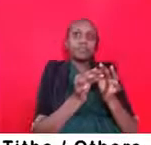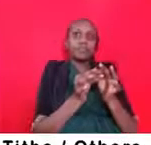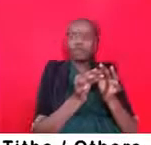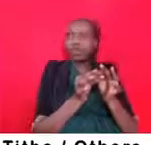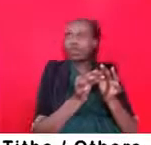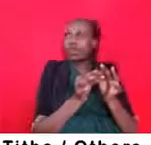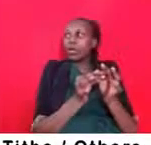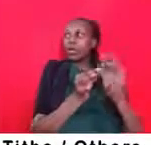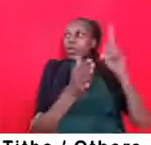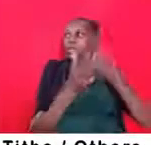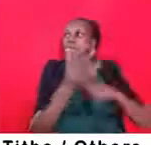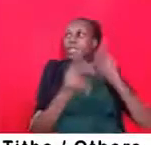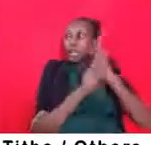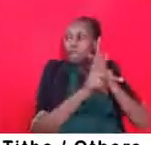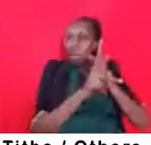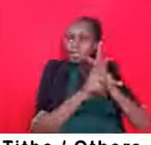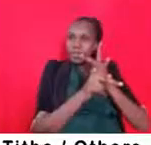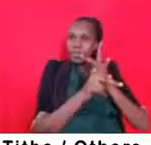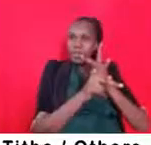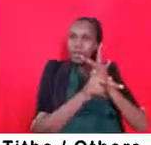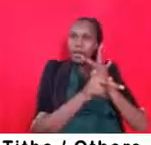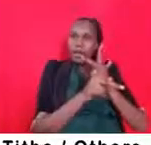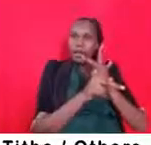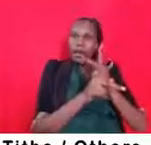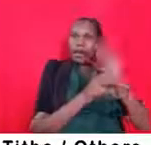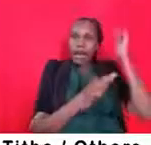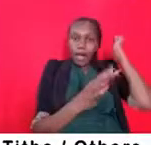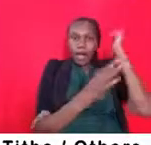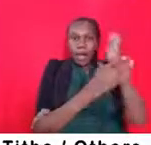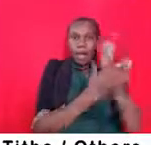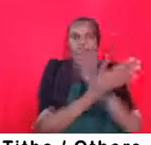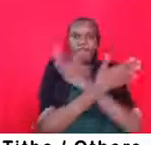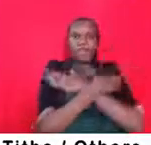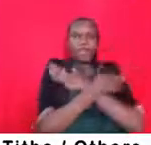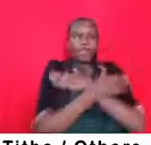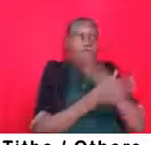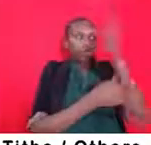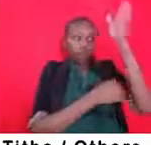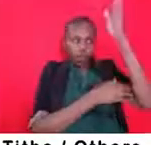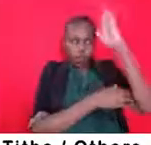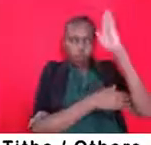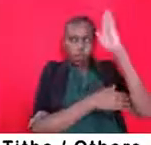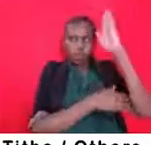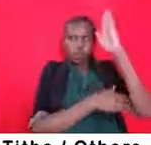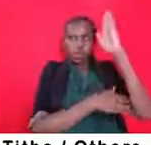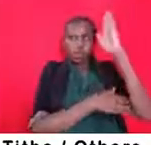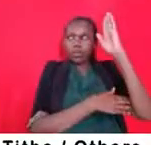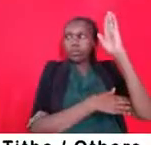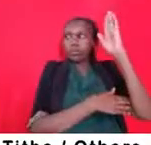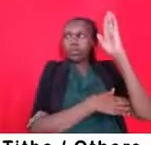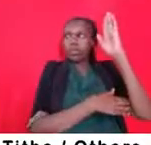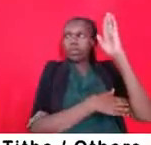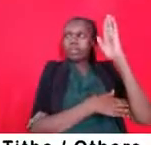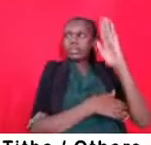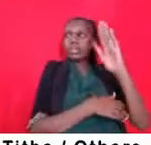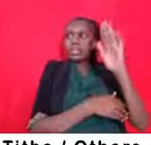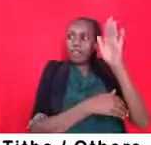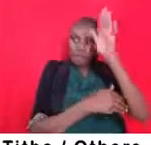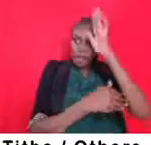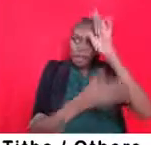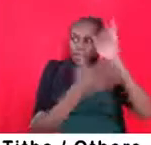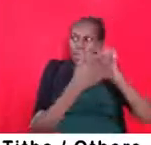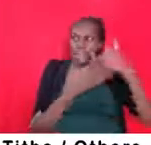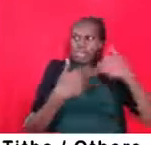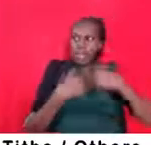What kept Abraham a friend of God, and what pleased Abraham, what pleased God about Abraham is the fact that he had